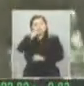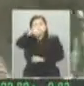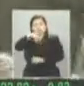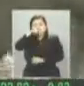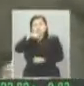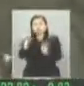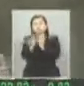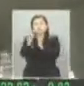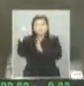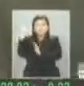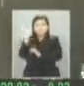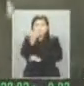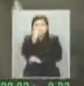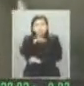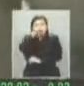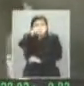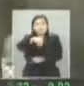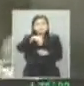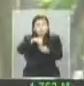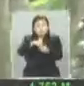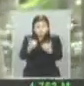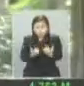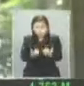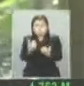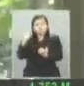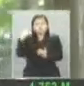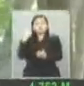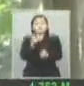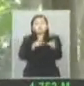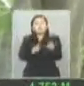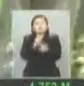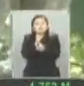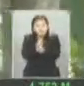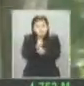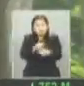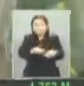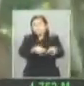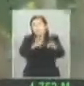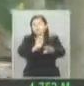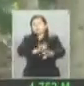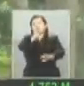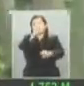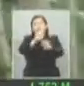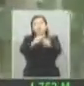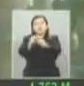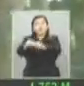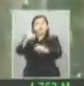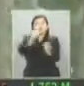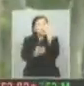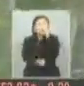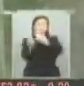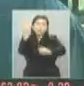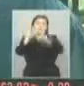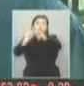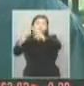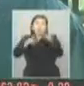ะว่าช้างที่มาอยู่ณที่แห่งนี้เนี่ยก็คือเราจะเลี้ยงแบบปล่อยป่าธรรมชาตินะครับอยู่กับธรรมชาติโดยมีควานเนี่ย